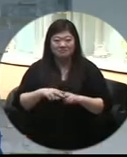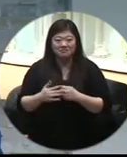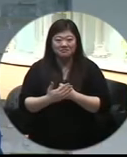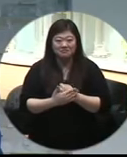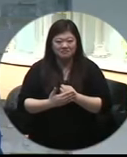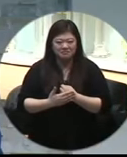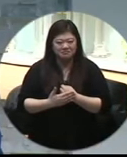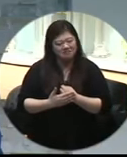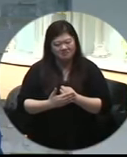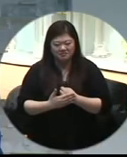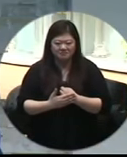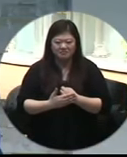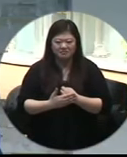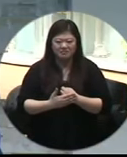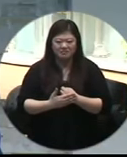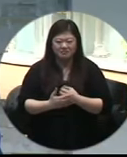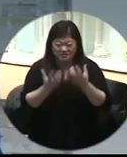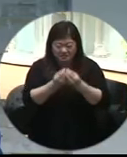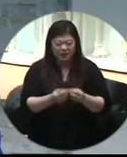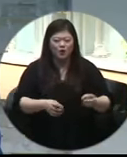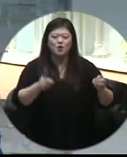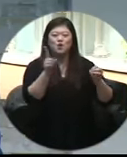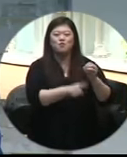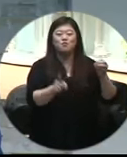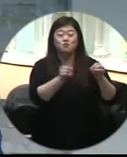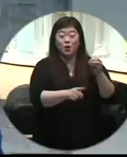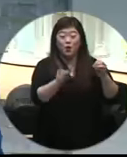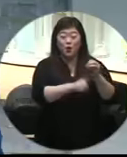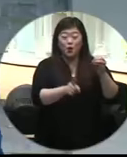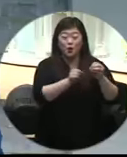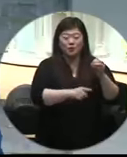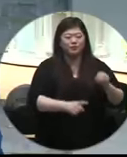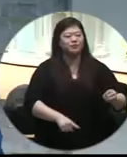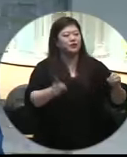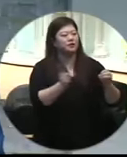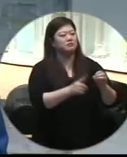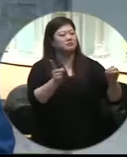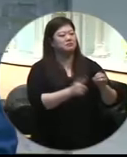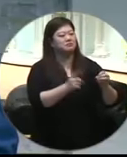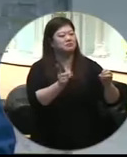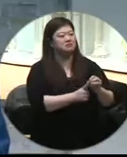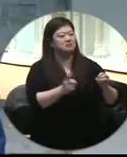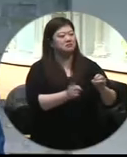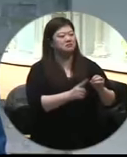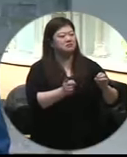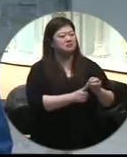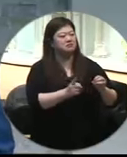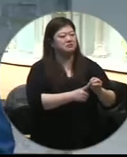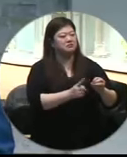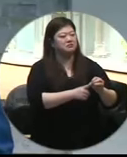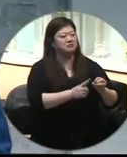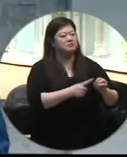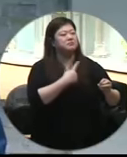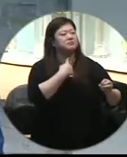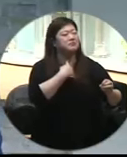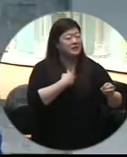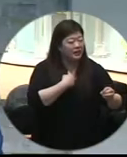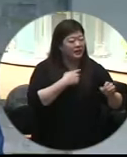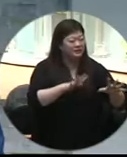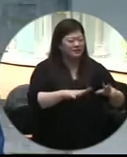오랫동안 있던 사람들은 막 교회 와서 예배드리는 게 싱겁다 하잖아요. 어떤 분이 그래서 막 불교 오래 심취하다가